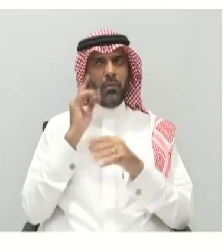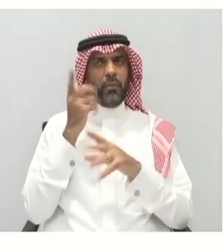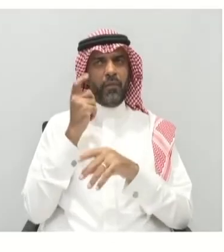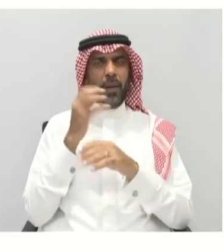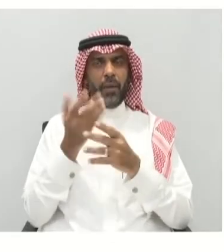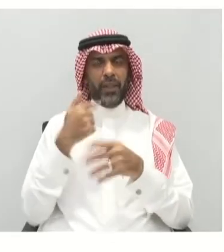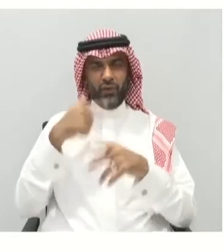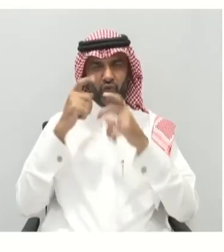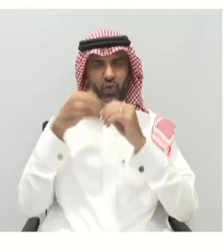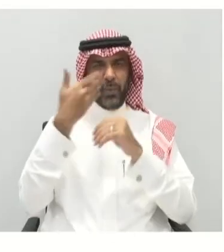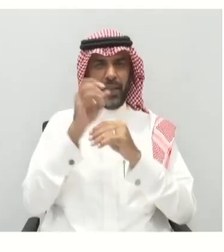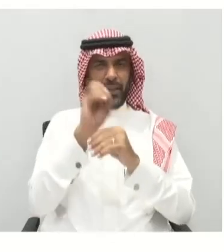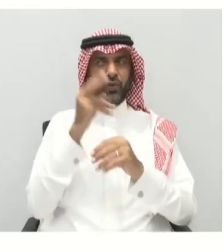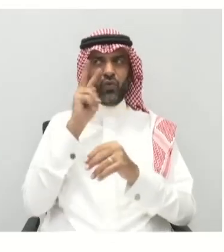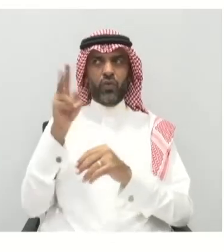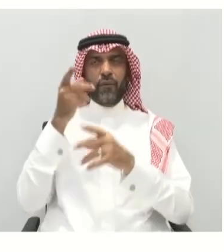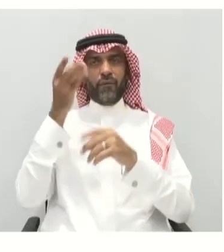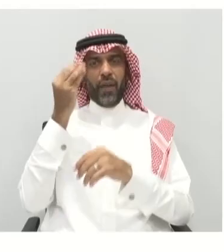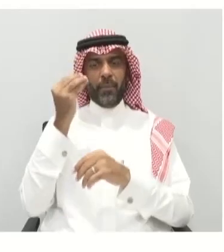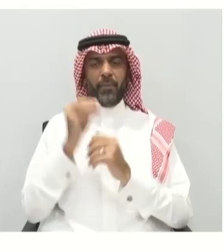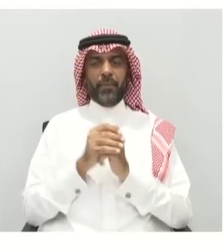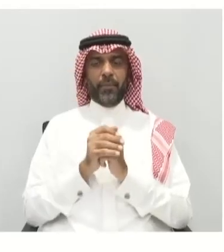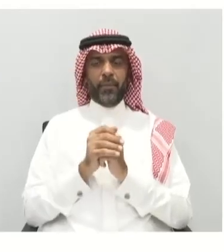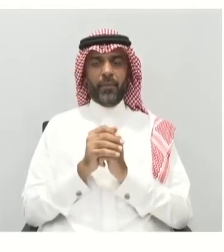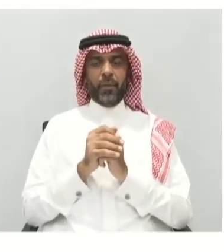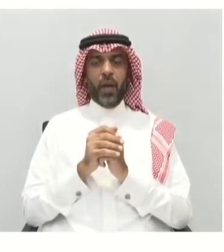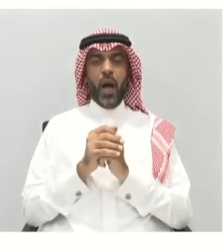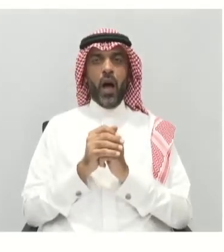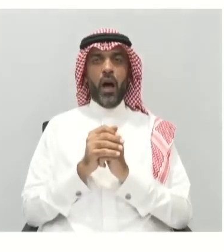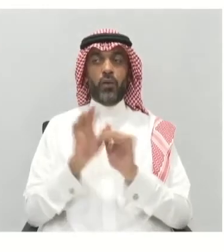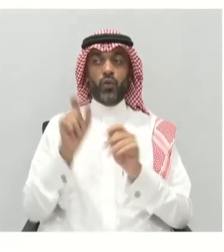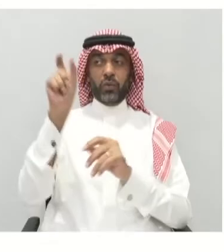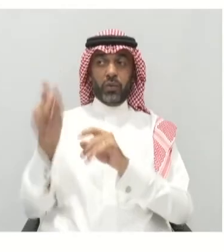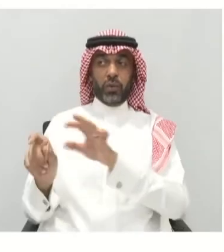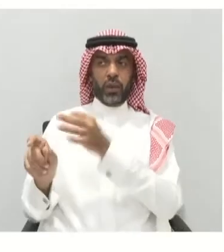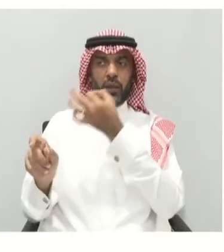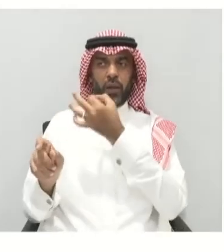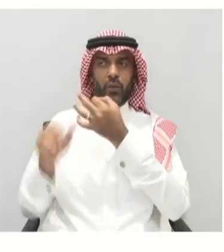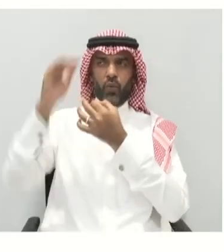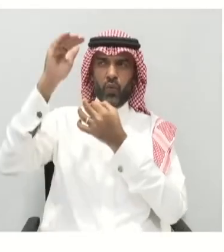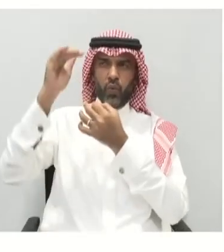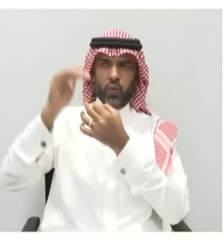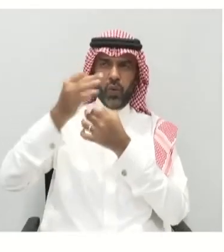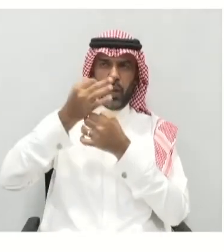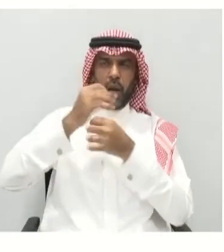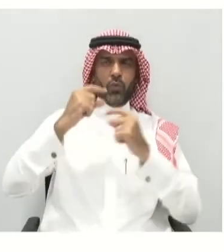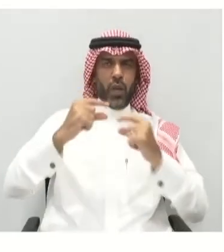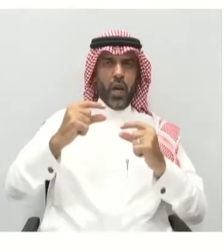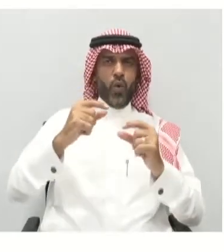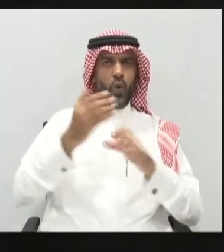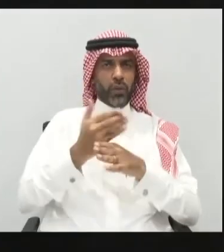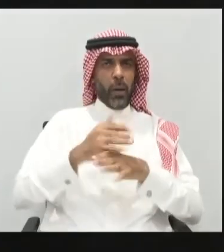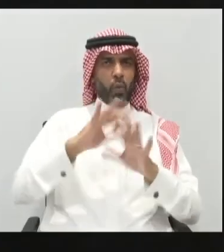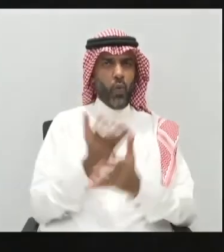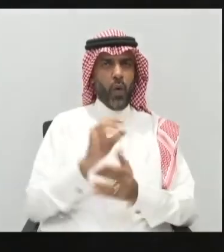بحط لكم صوره بنفهم فيها ان شاء الله الدحف الحجه المضاده الان هو انتهى من ادعائه بالادله والبراهين